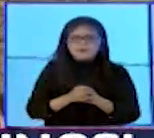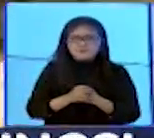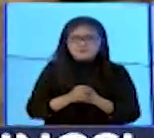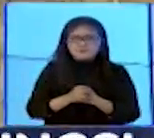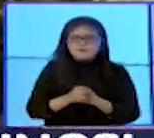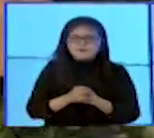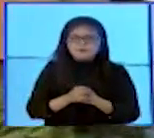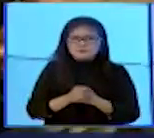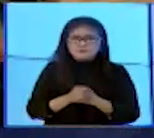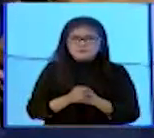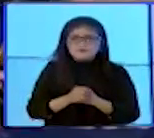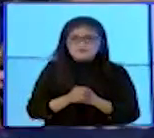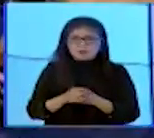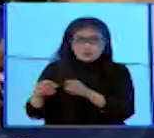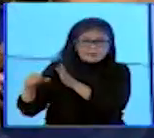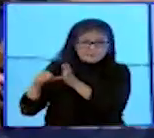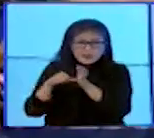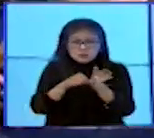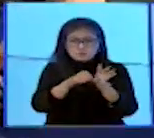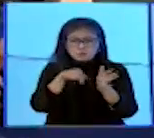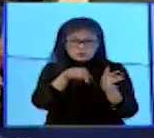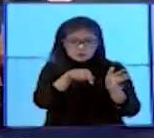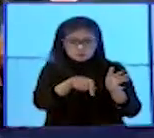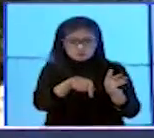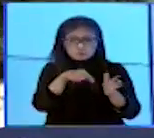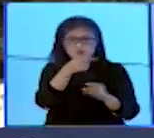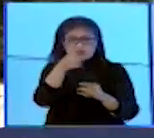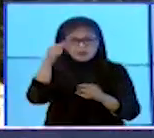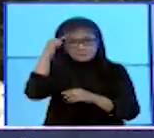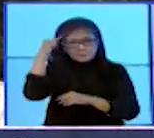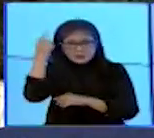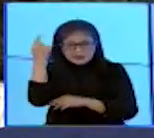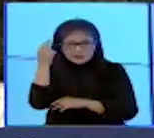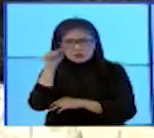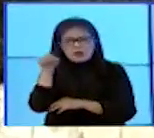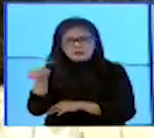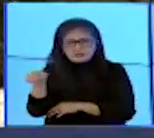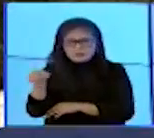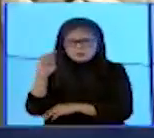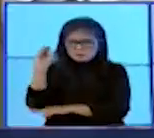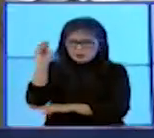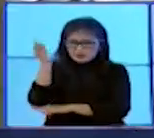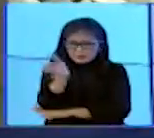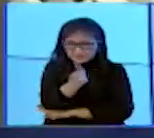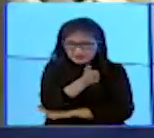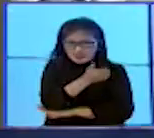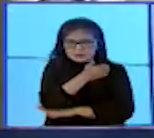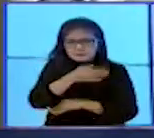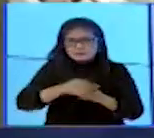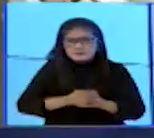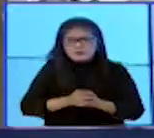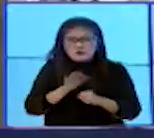kemarin sejumlah bantuan yang disalurkan oleh pihak pemerintah khususnya di kota Jakarta Barat dan juga Pemprov DKI Jakarta